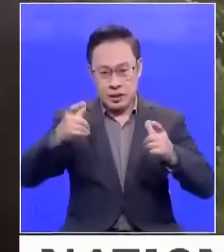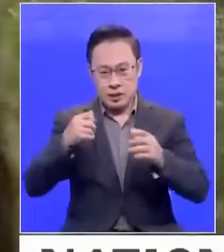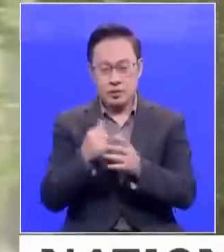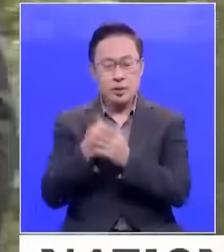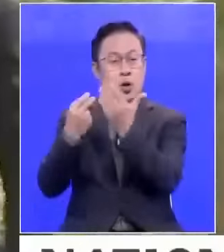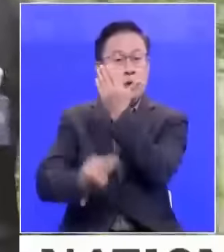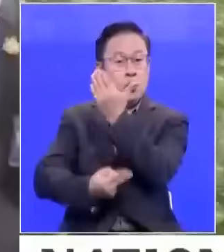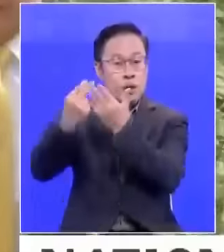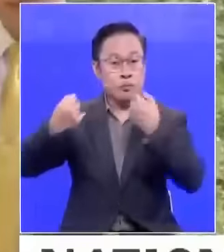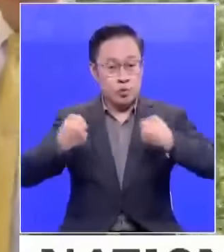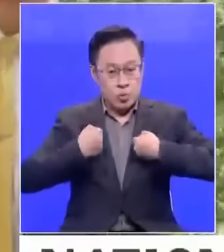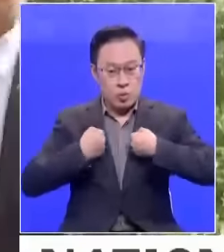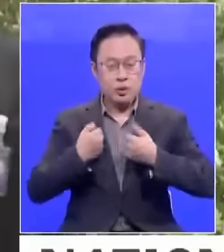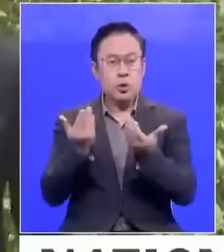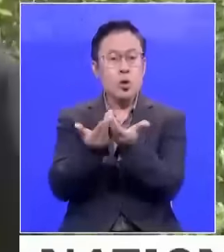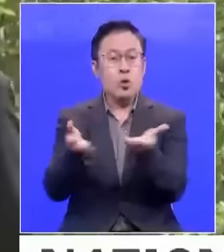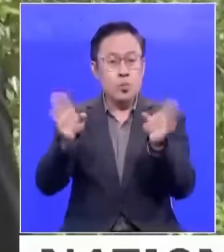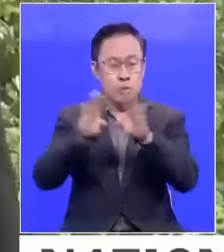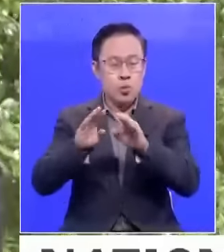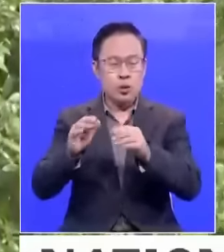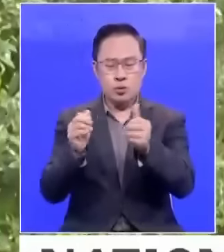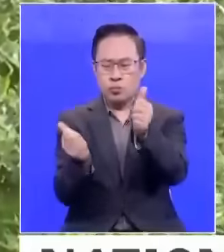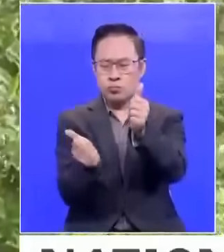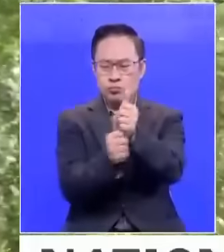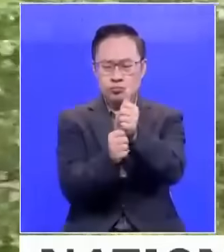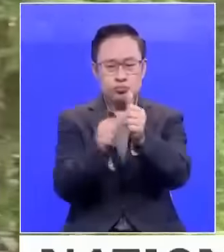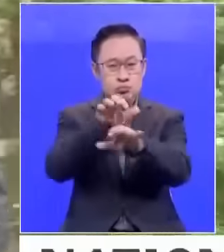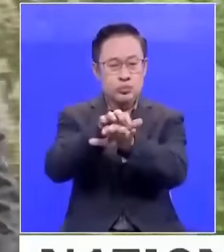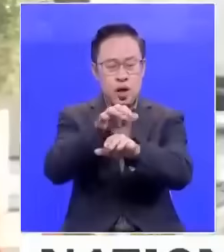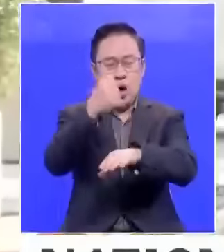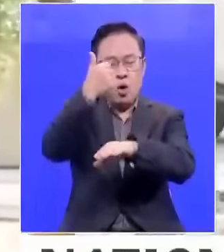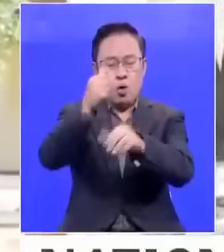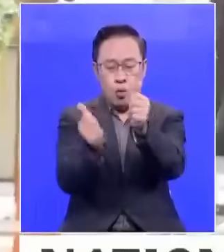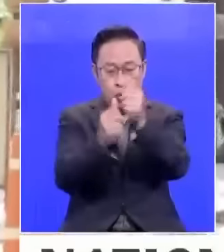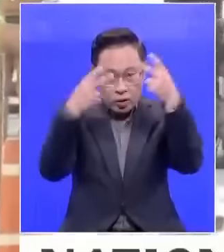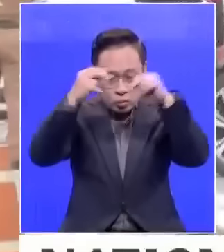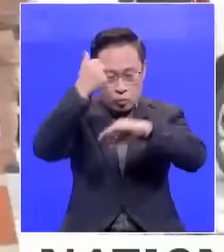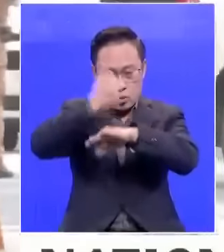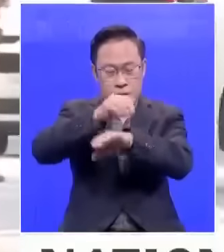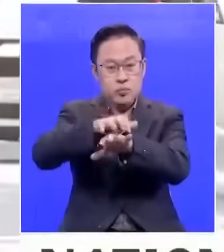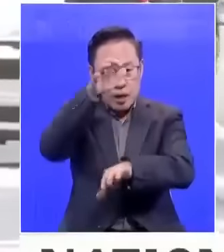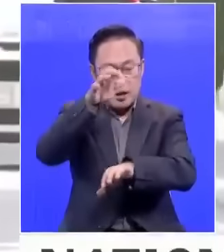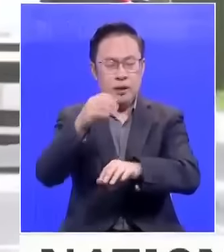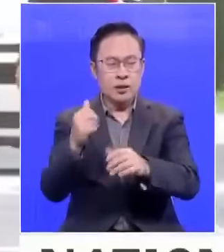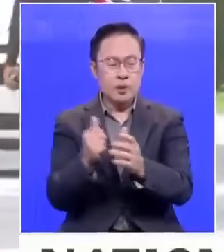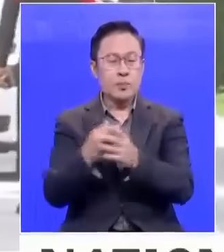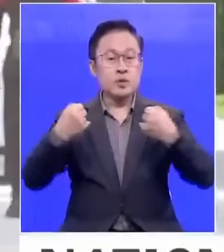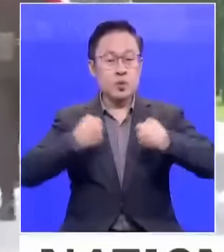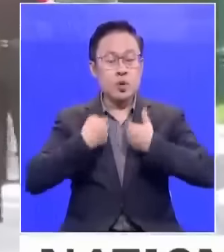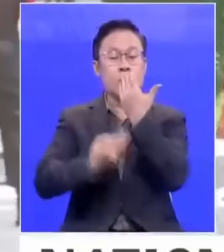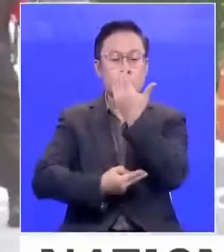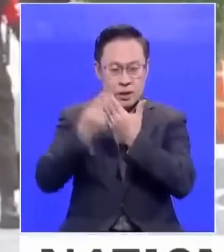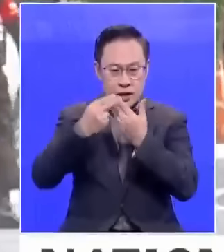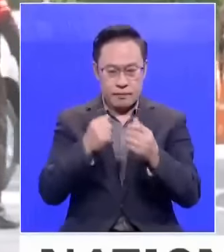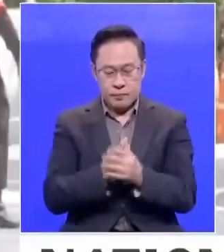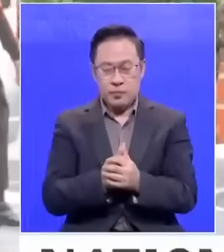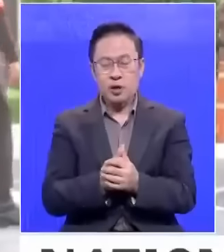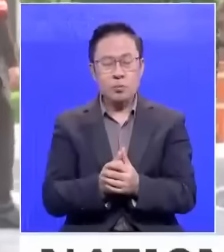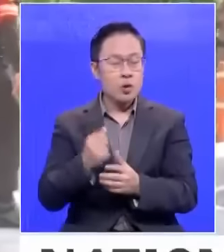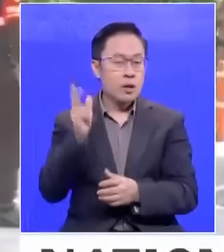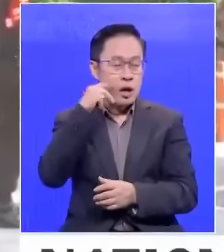หละก็เลยมีการแวะไปทานอาหารเย็นกับคุณอนุทินกับพรรคพวกแต่บอกปกตินะวงสนทนาเขาไม่คุยเรื่องการเมืองกันเวล